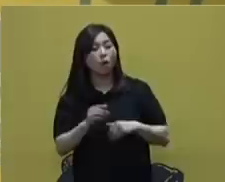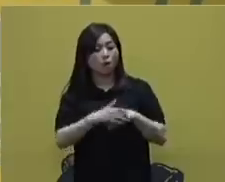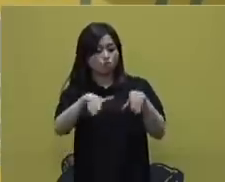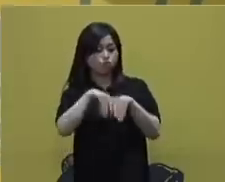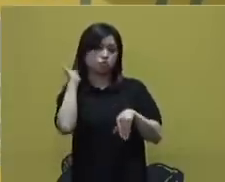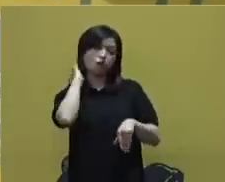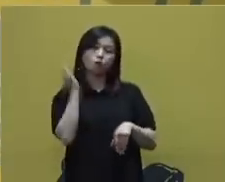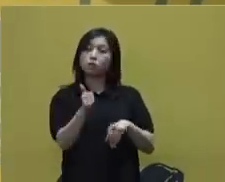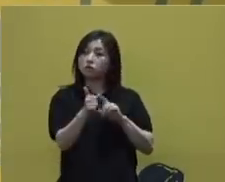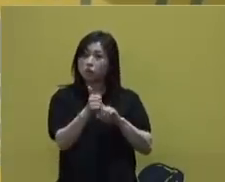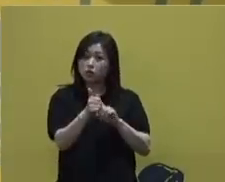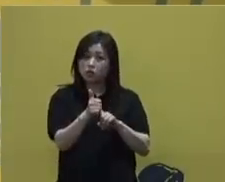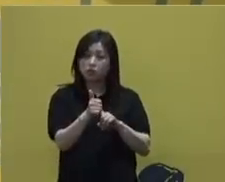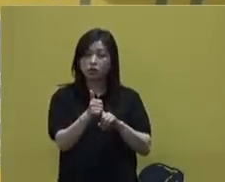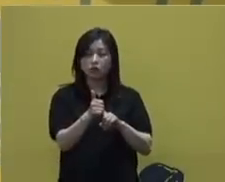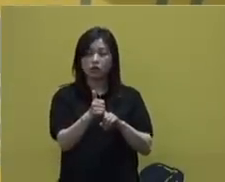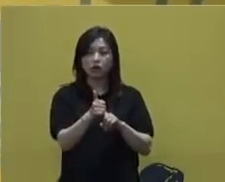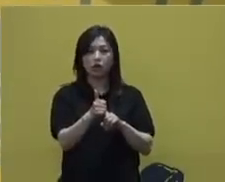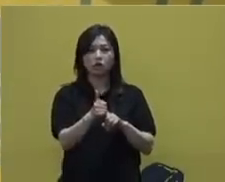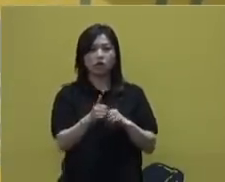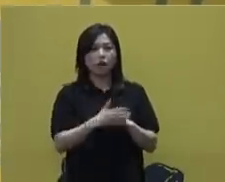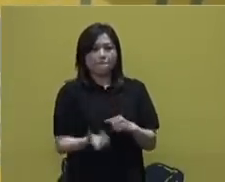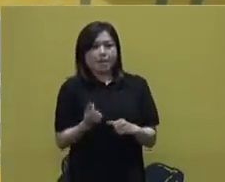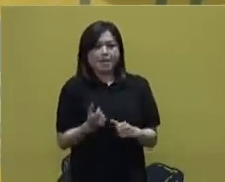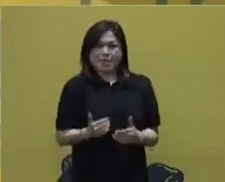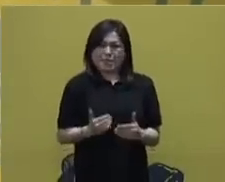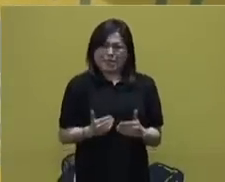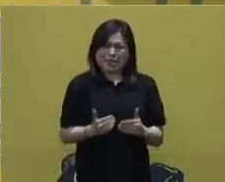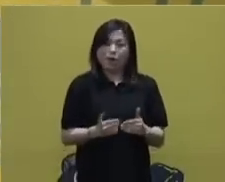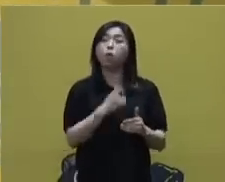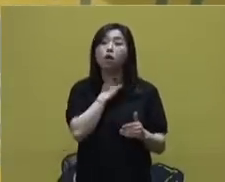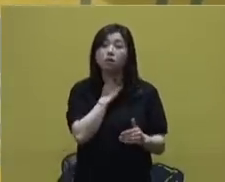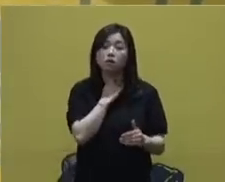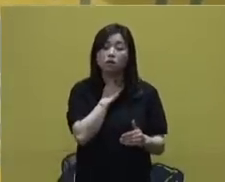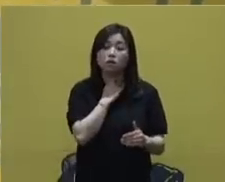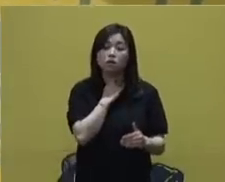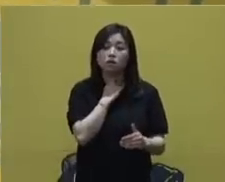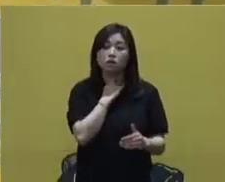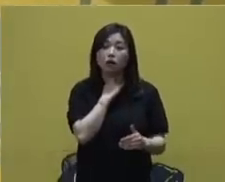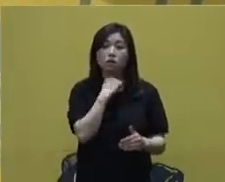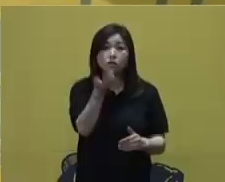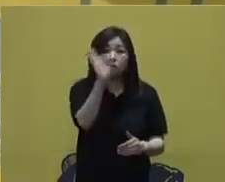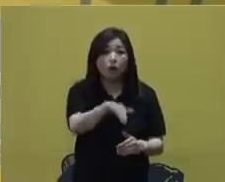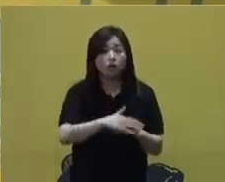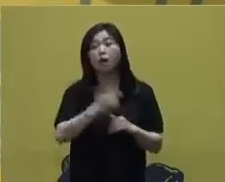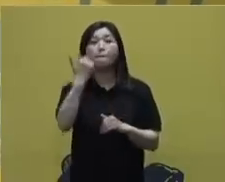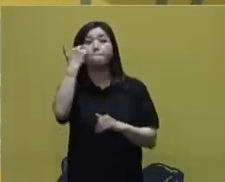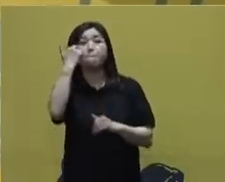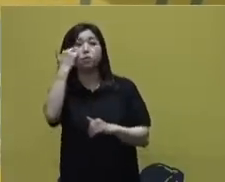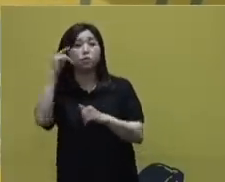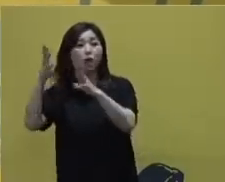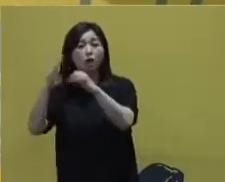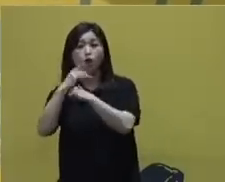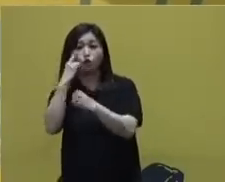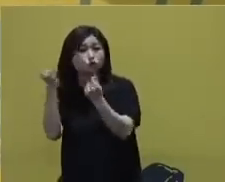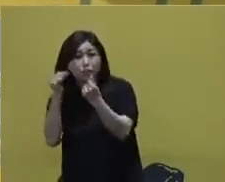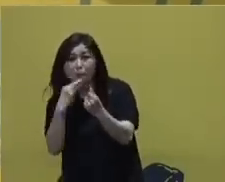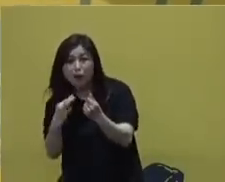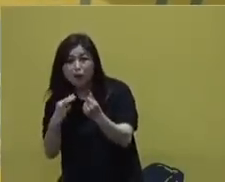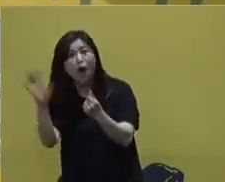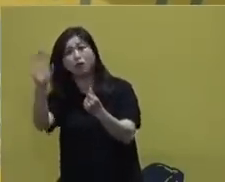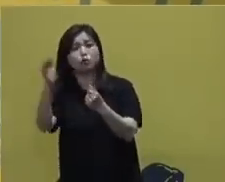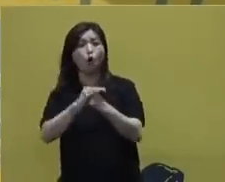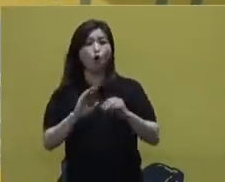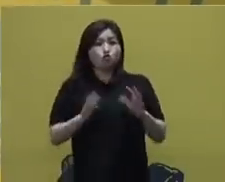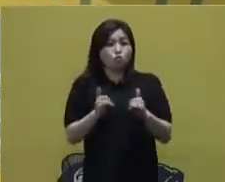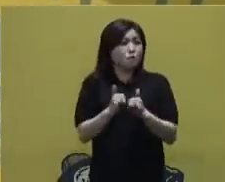아무리 내심 빨리 가고 싶어도 우리는 미국 눈치만 봐야 되는 게 아니고